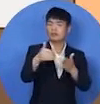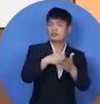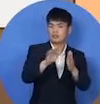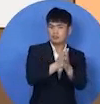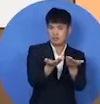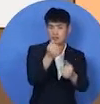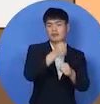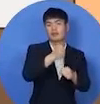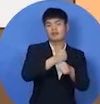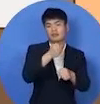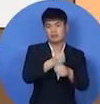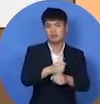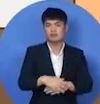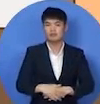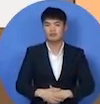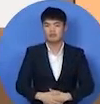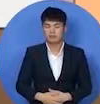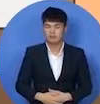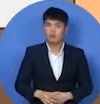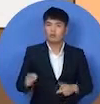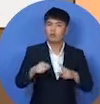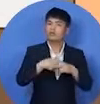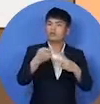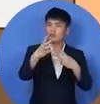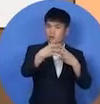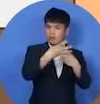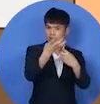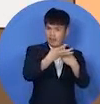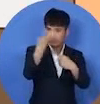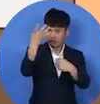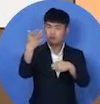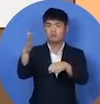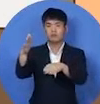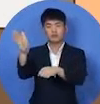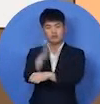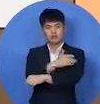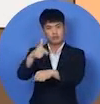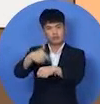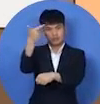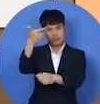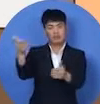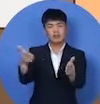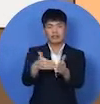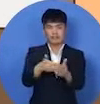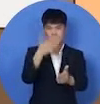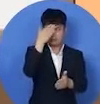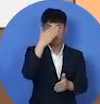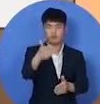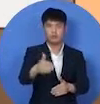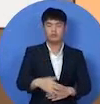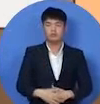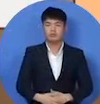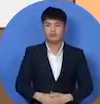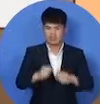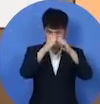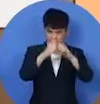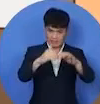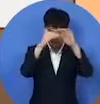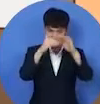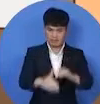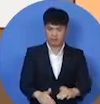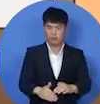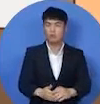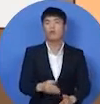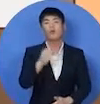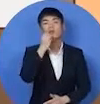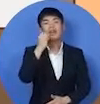갖습니다. 교육 대상은 초등학교 4학년부터 6학년이며 참가비는 무료입니다. 신청 접수나 자세한 내용은 천안